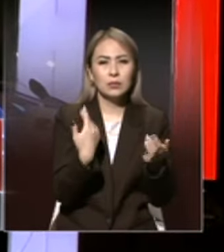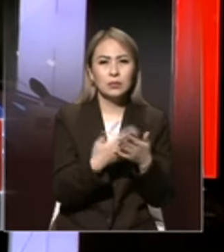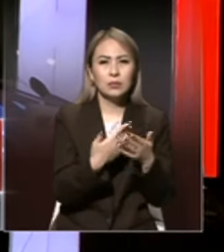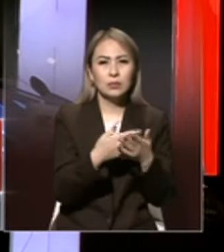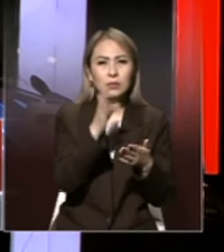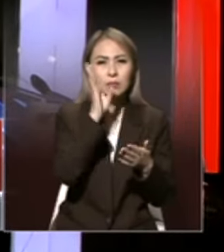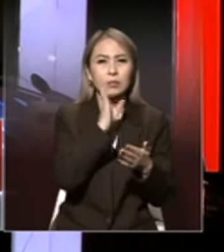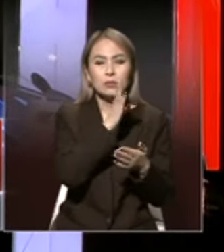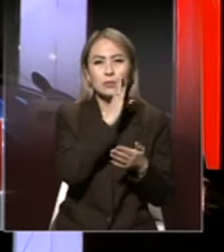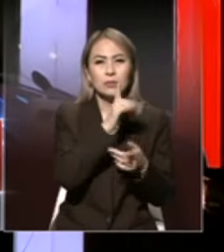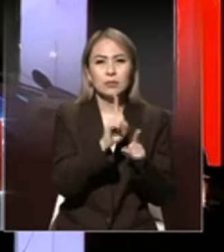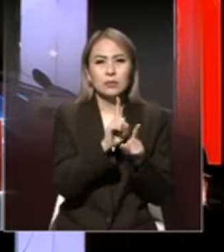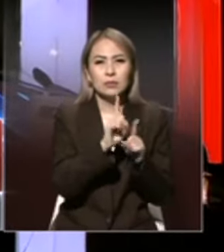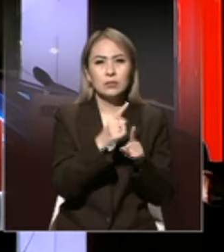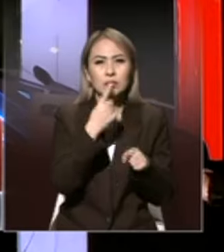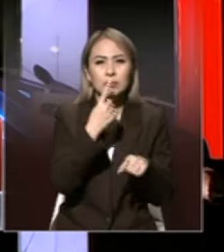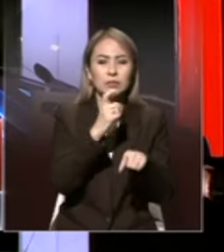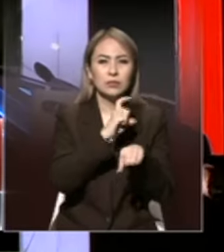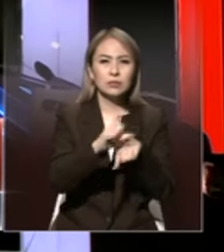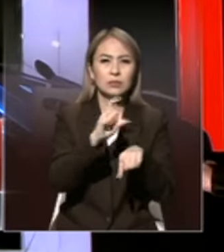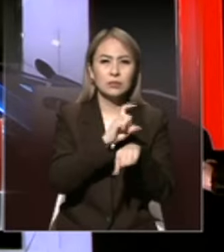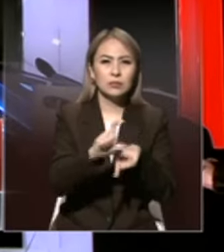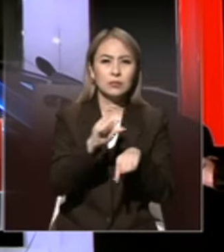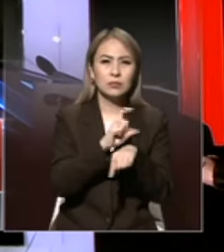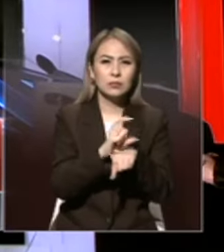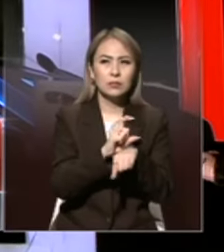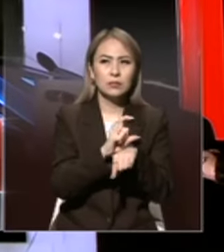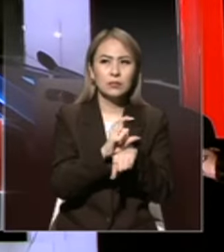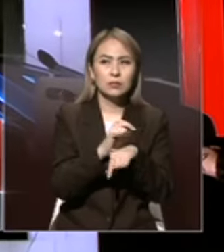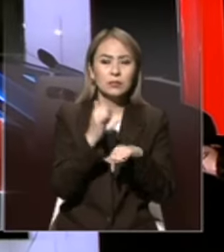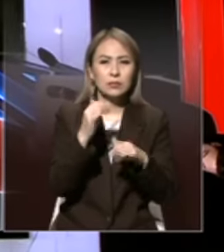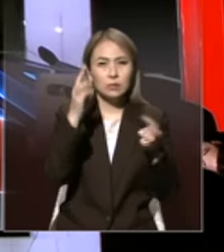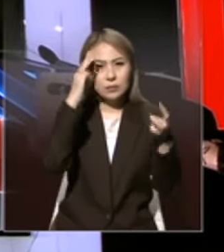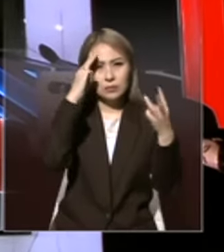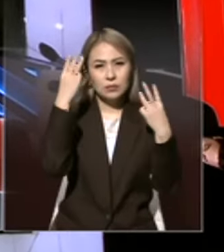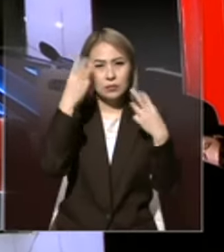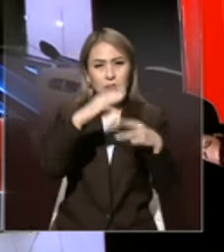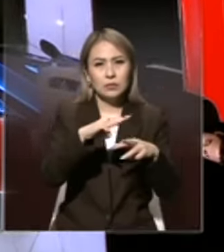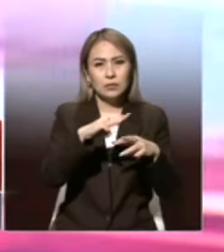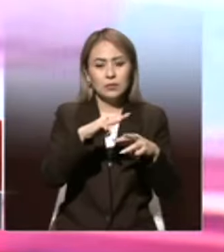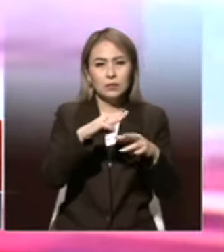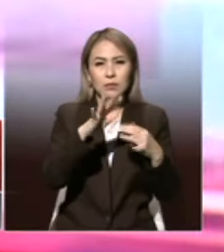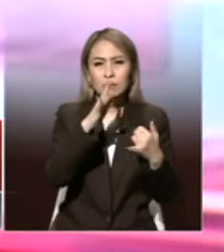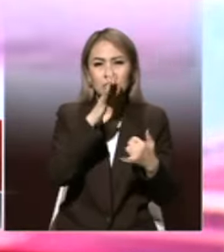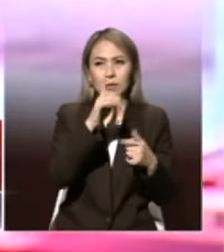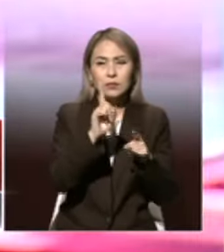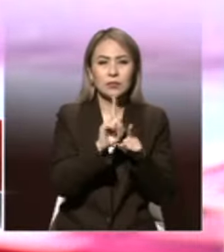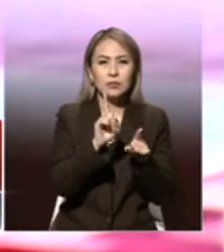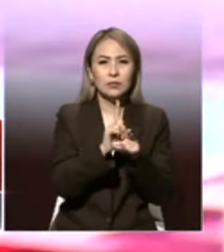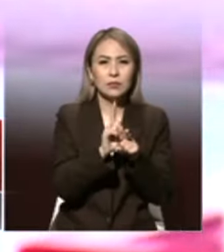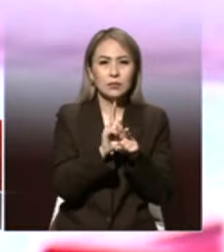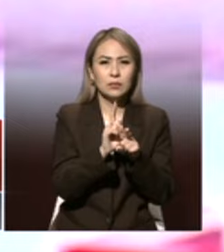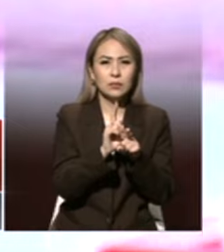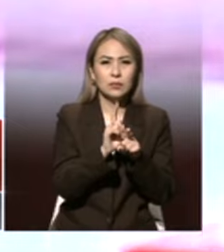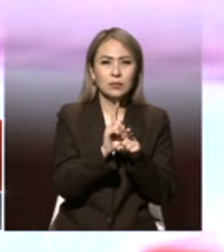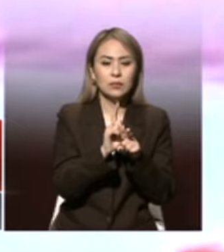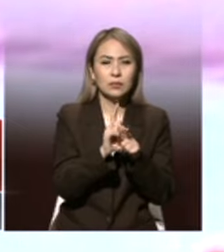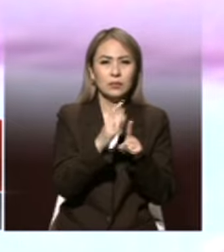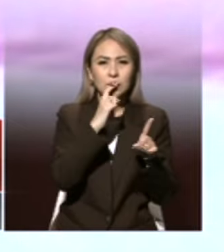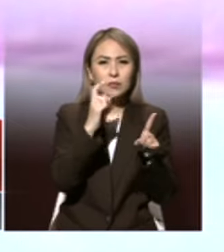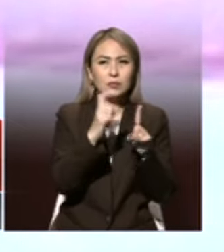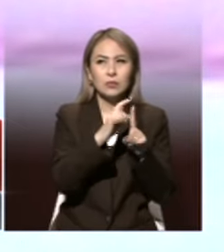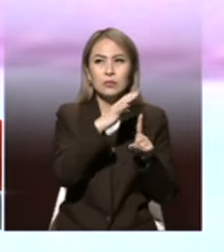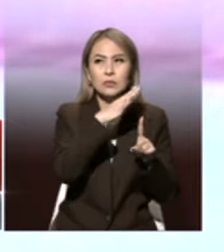Мысалға әйел баласы аузына келген әрнемен айтады. Мысалға қазіргі заманда өздеріңіз білесіздер, қыз балдар әсіресе жаман сөзді